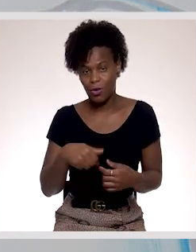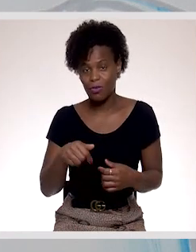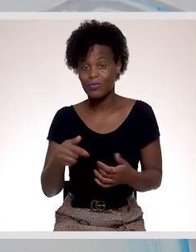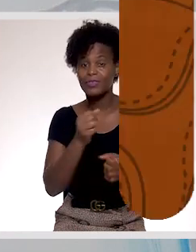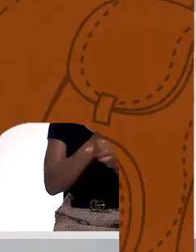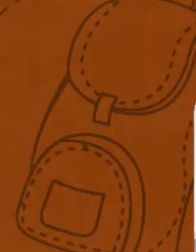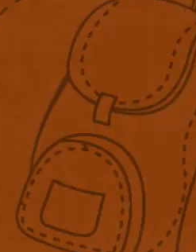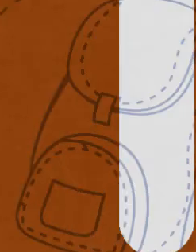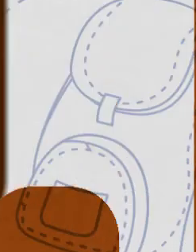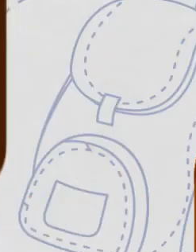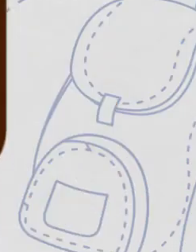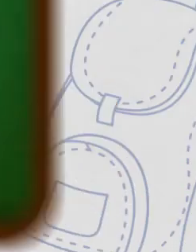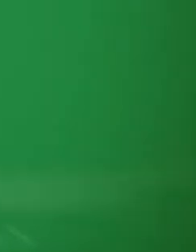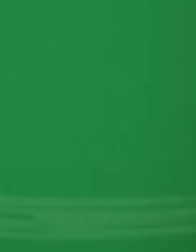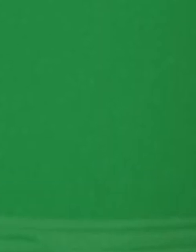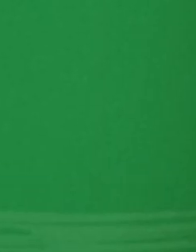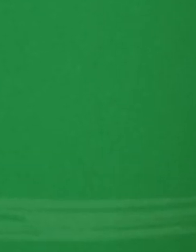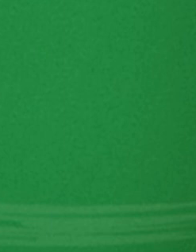devoir.